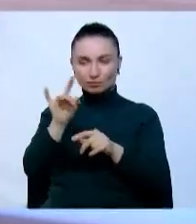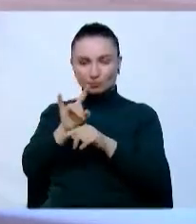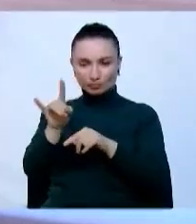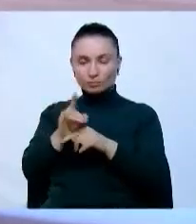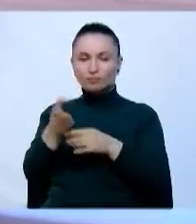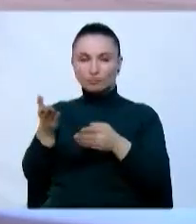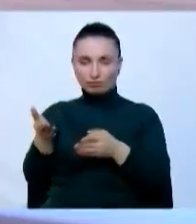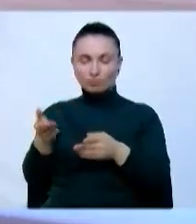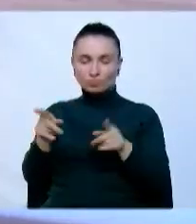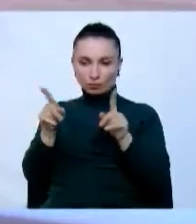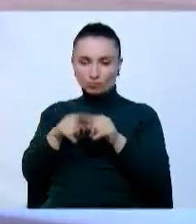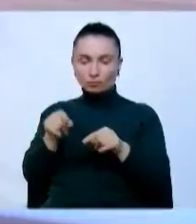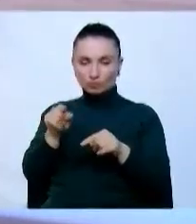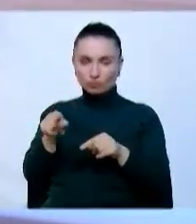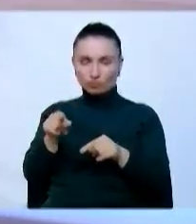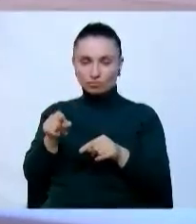შემდეგ,